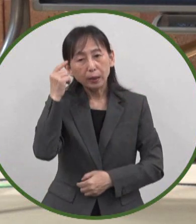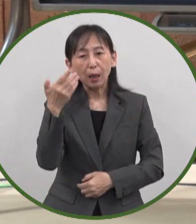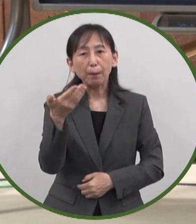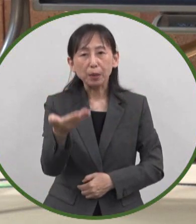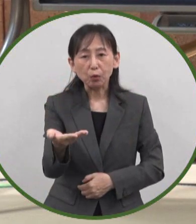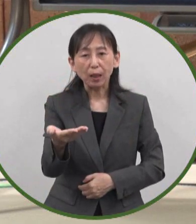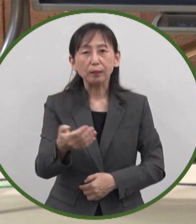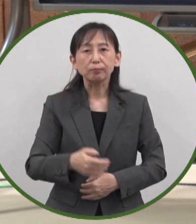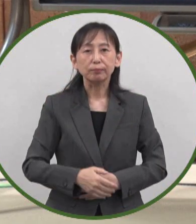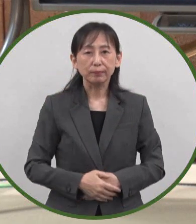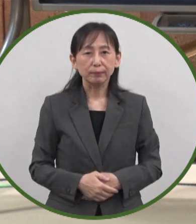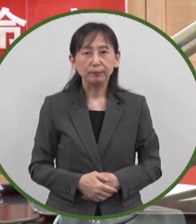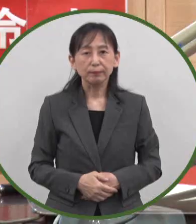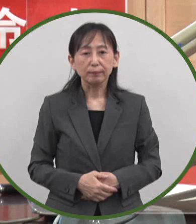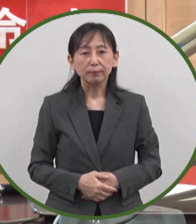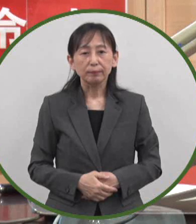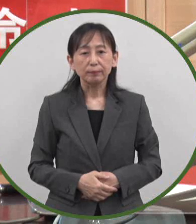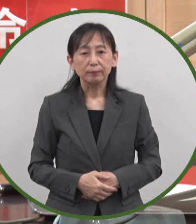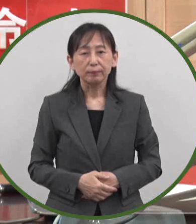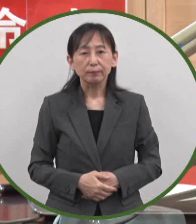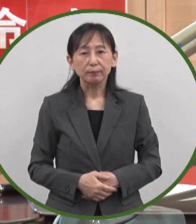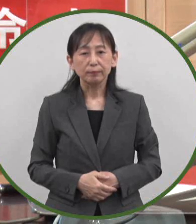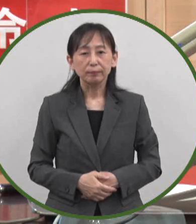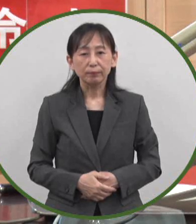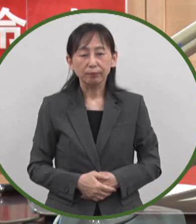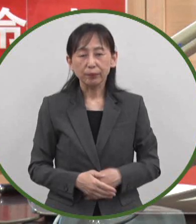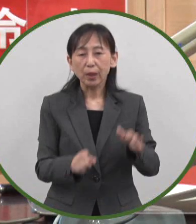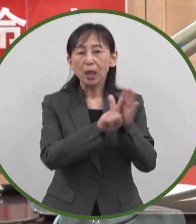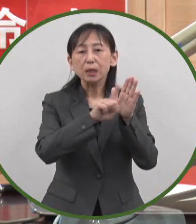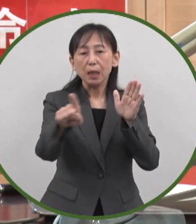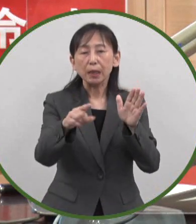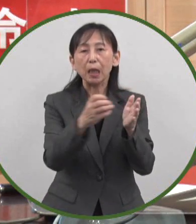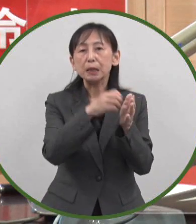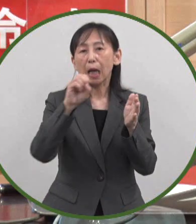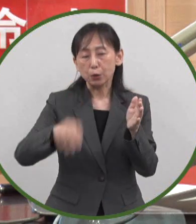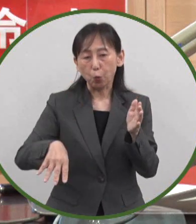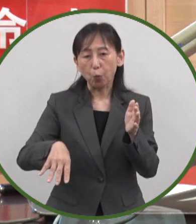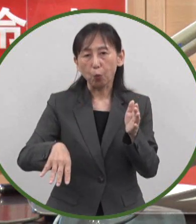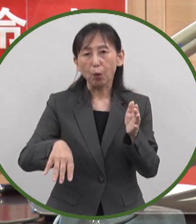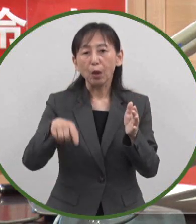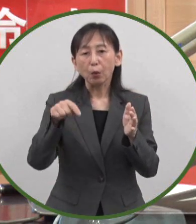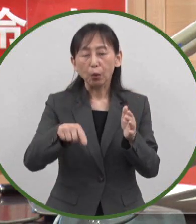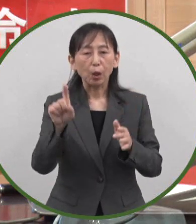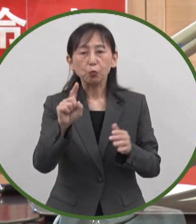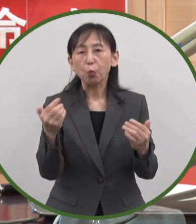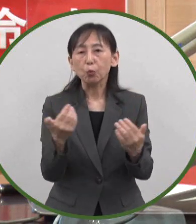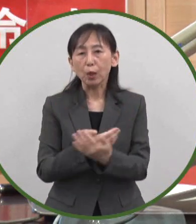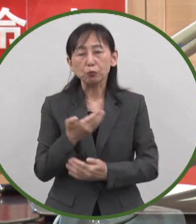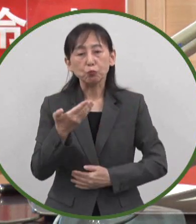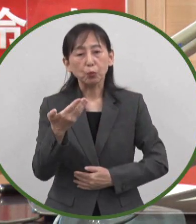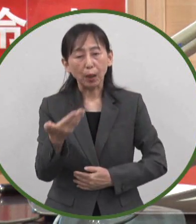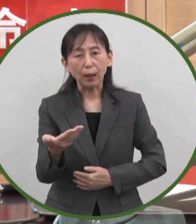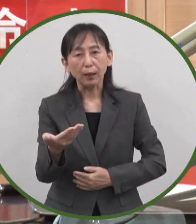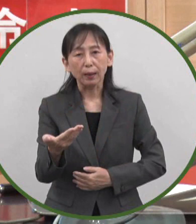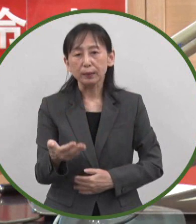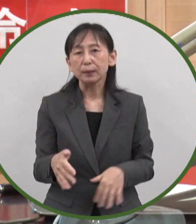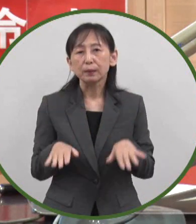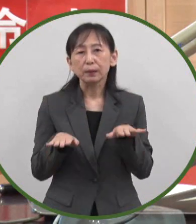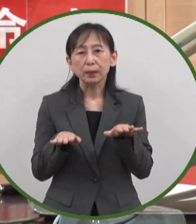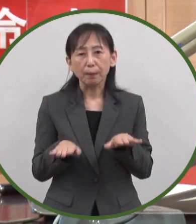ような考えをお持ちでしょうか。 宣言解除が、まあ、どうなるかというのはなかなか現時点